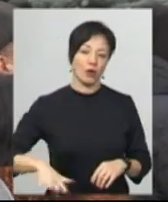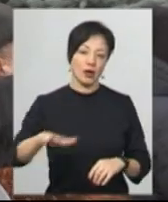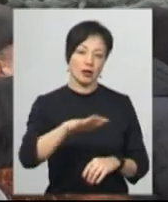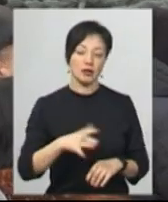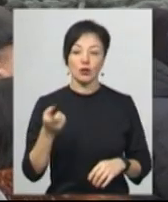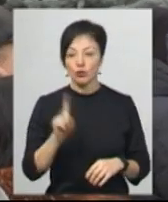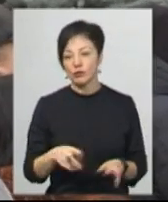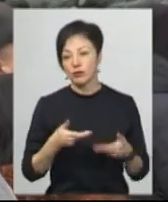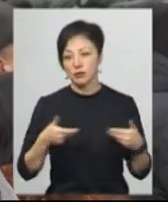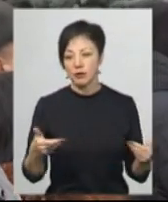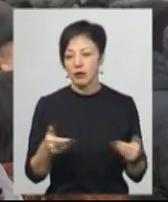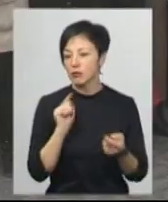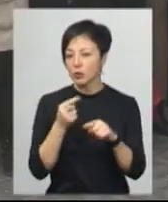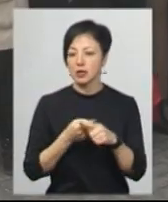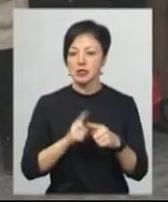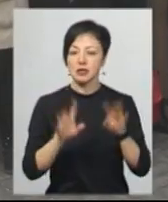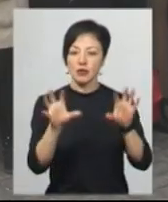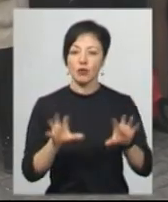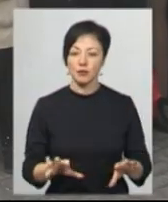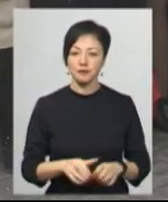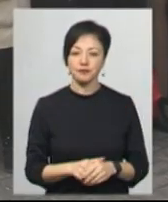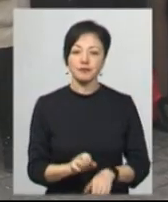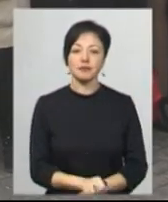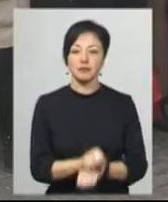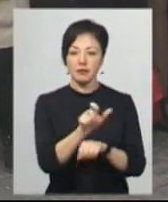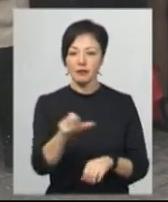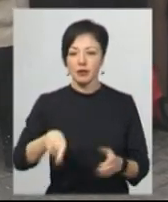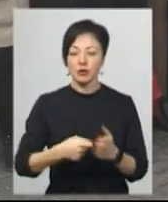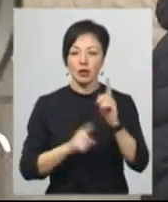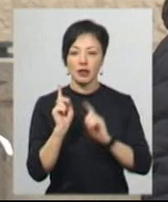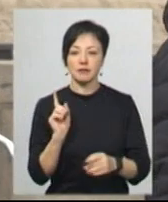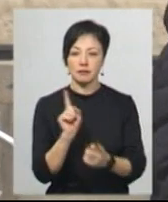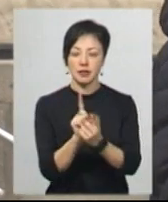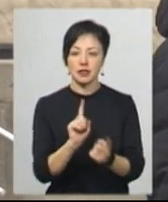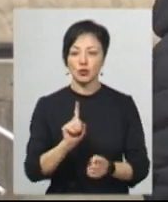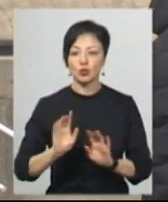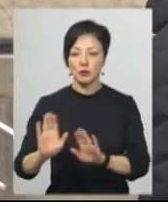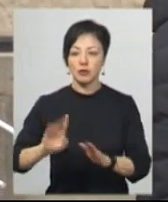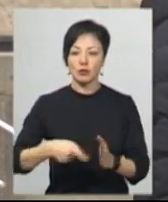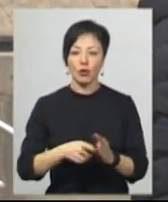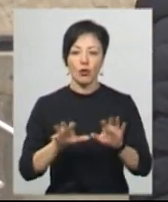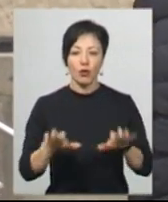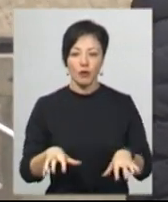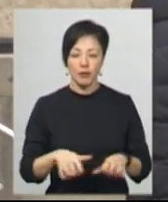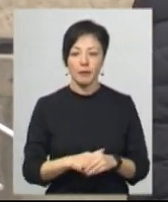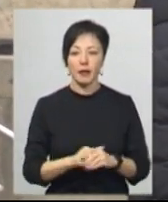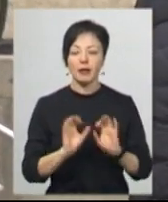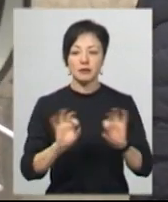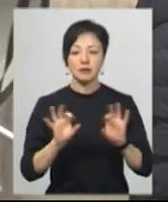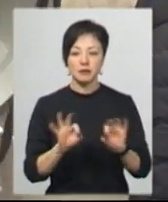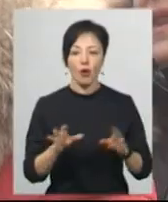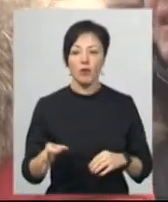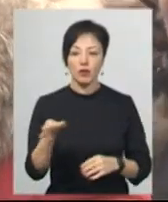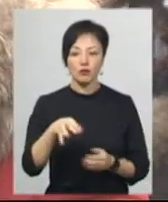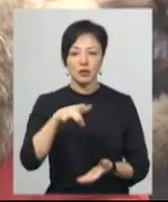Ось тому ми, в принципі, проти цих законів. До мітингувальників з міської ради вийшов заступник Хмельницького голови Володимир Гончарук. За його словами, в